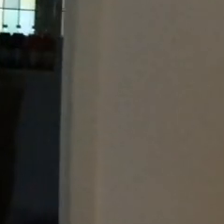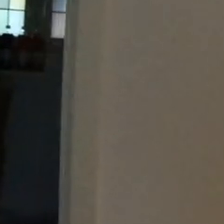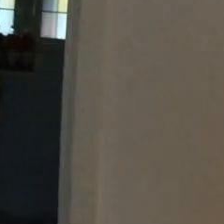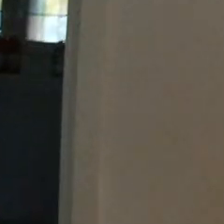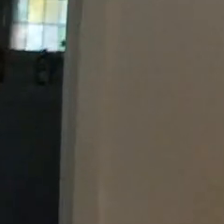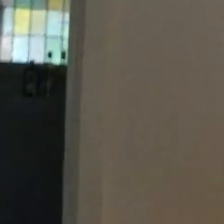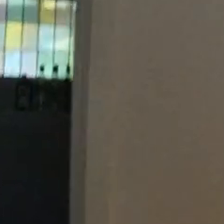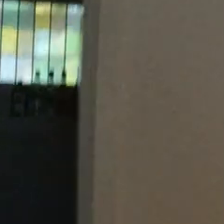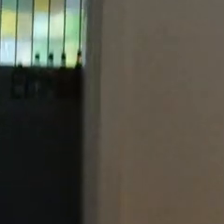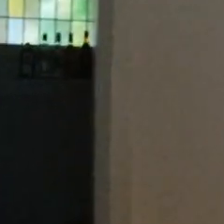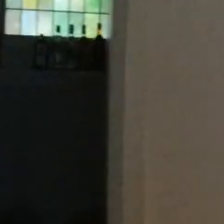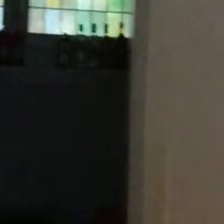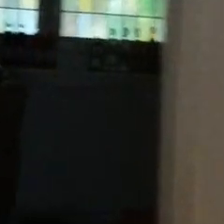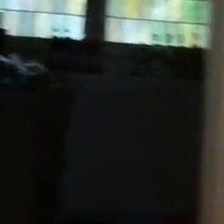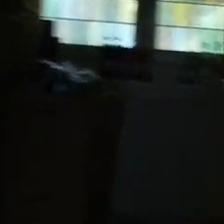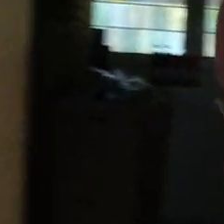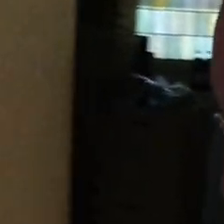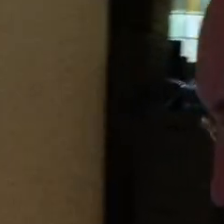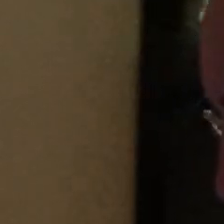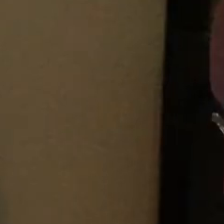vi har 6-7 minutter endnu.